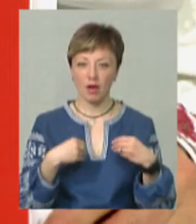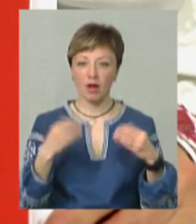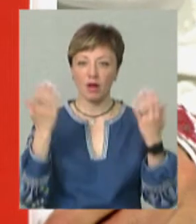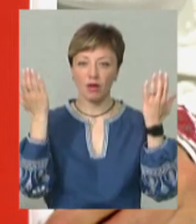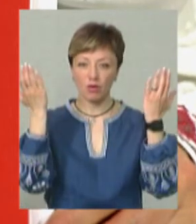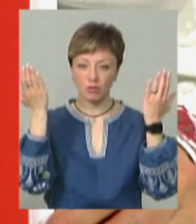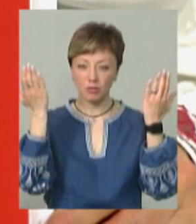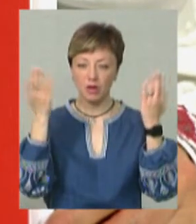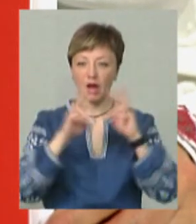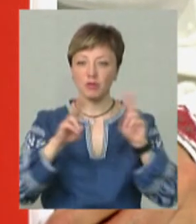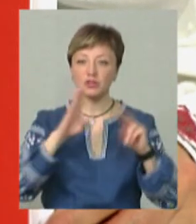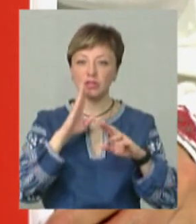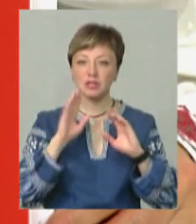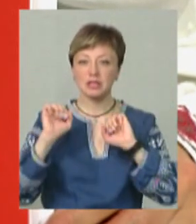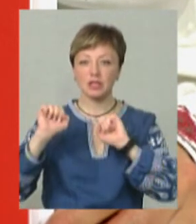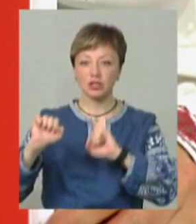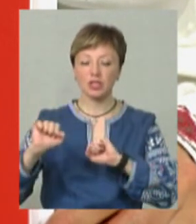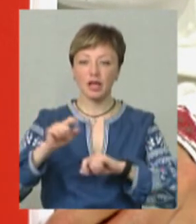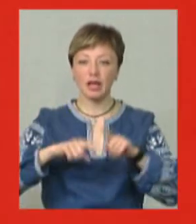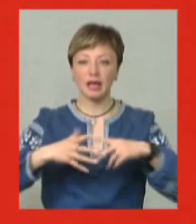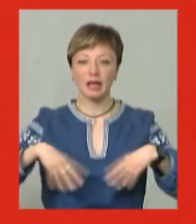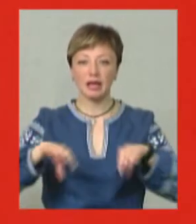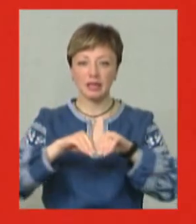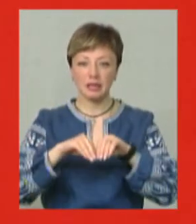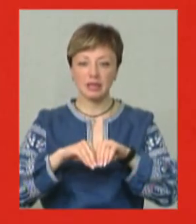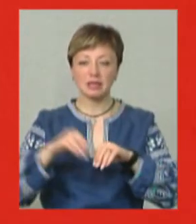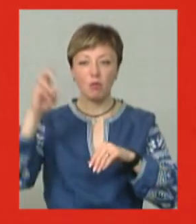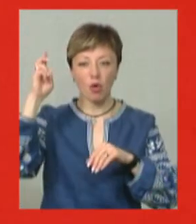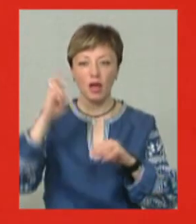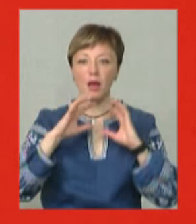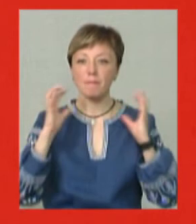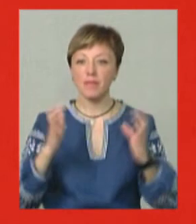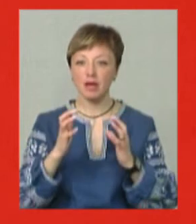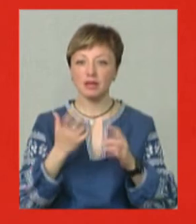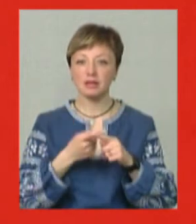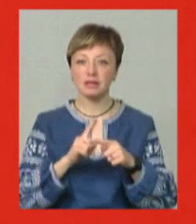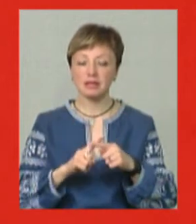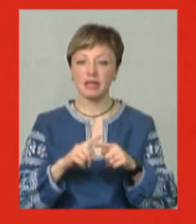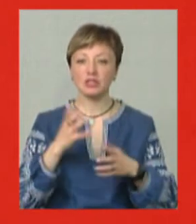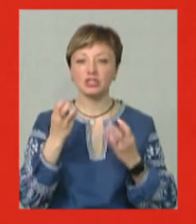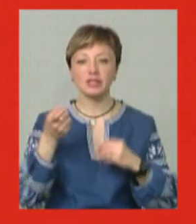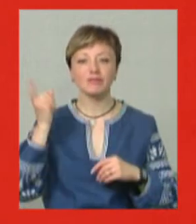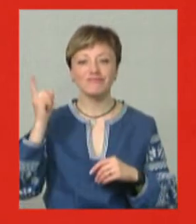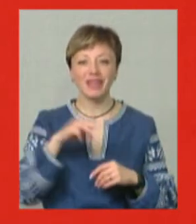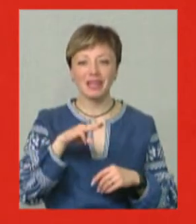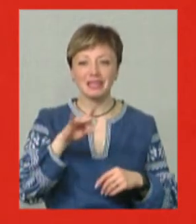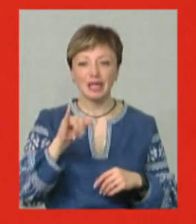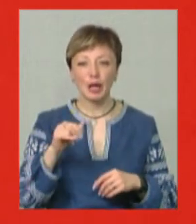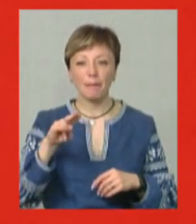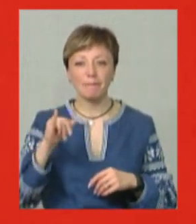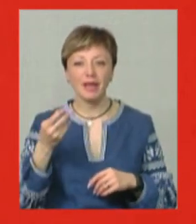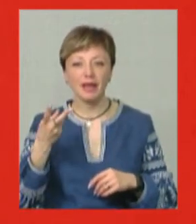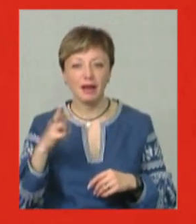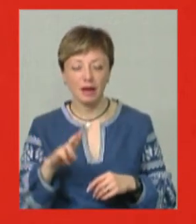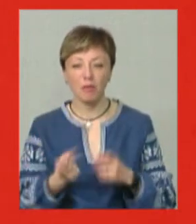руками, наче вона захищає рід. Це богиня-берегиня, це ще трипільська. Трипільське